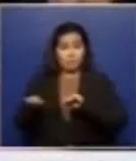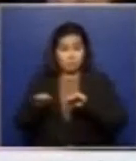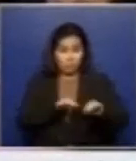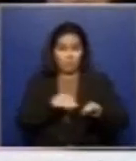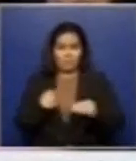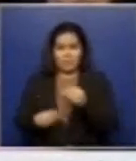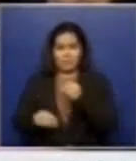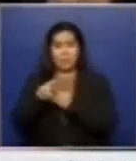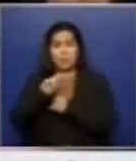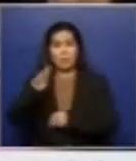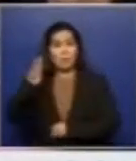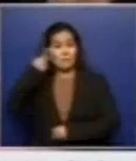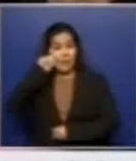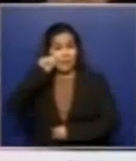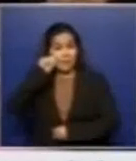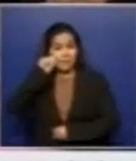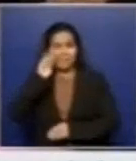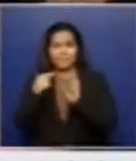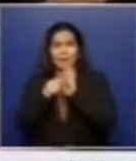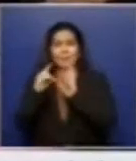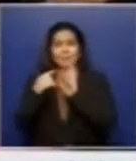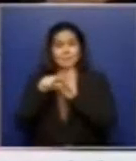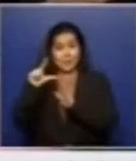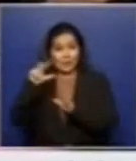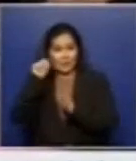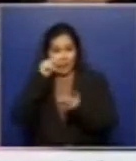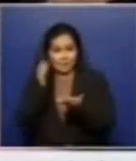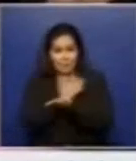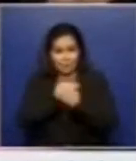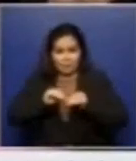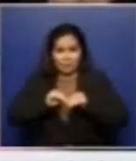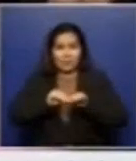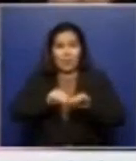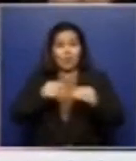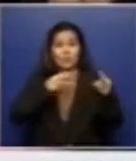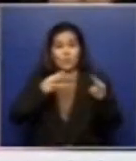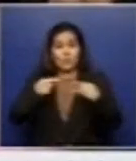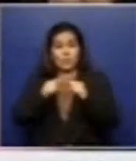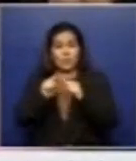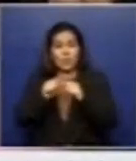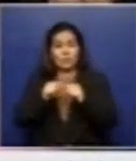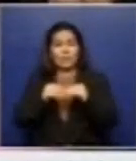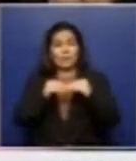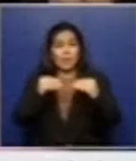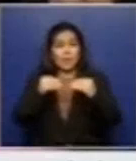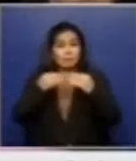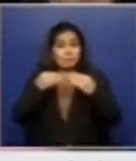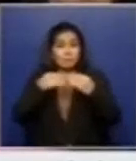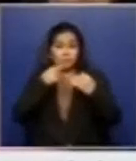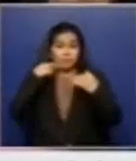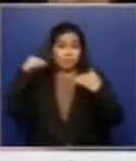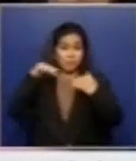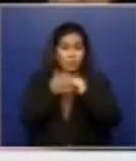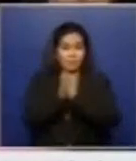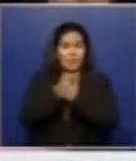ระบบน้ำบาดาลระบบกระจายน้ำโดยใช้แผงโซลาร์เซลล์ทำระบบกระจายน้ำให้กับพี่น้องประช